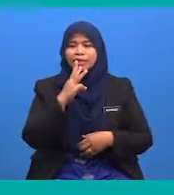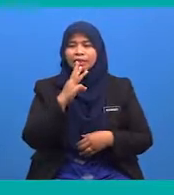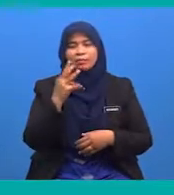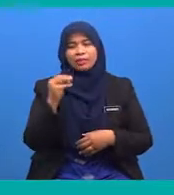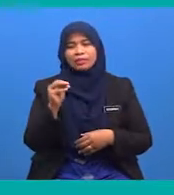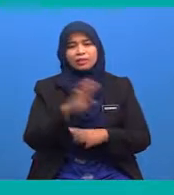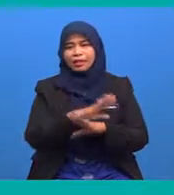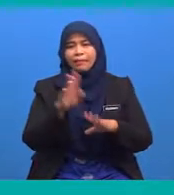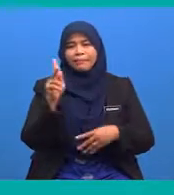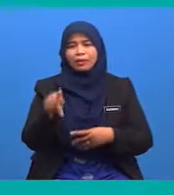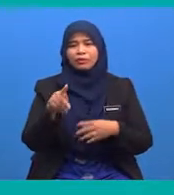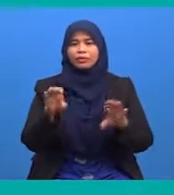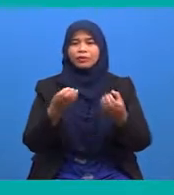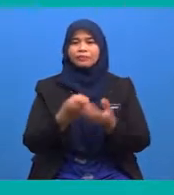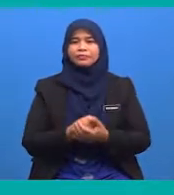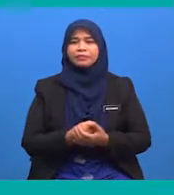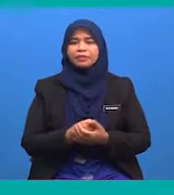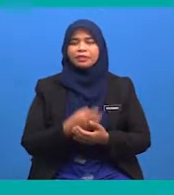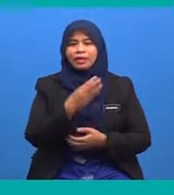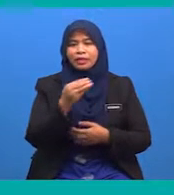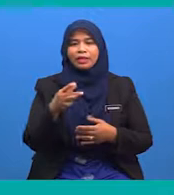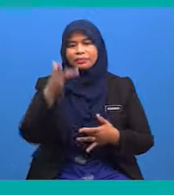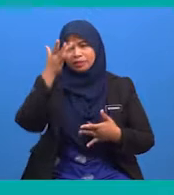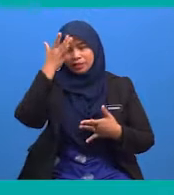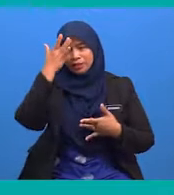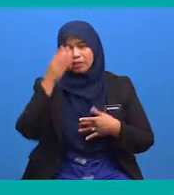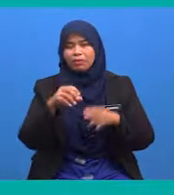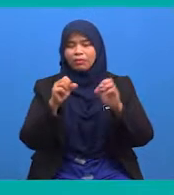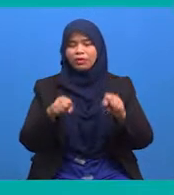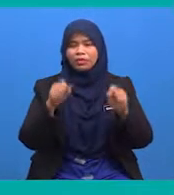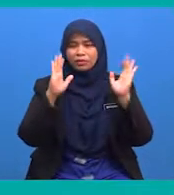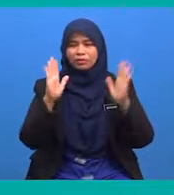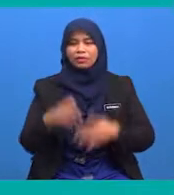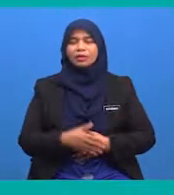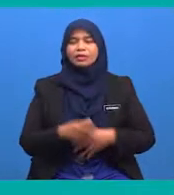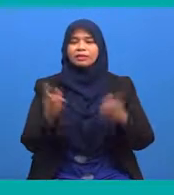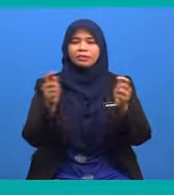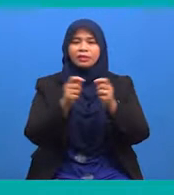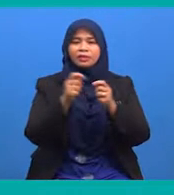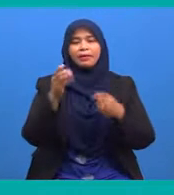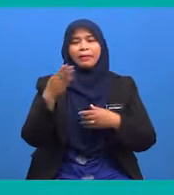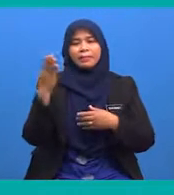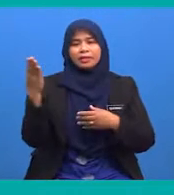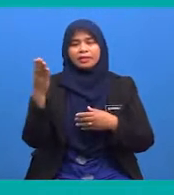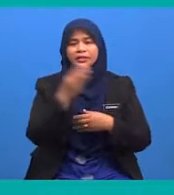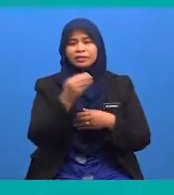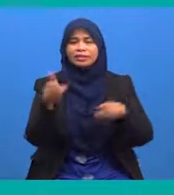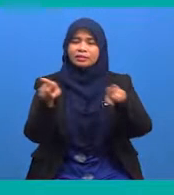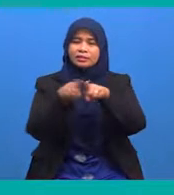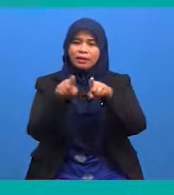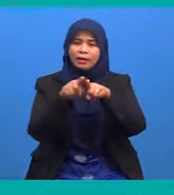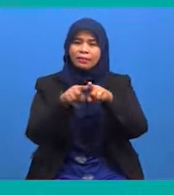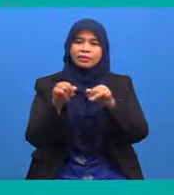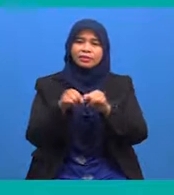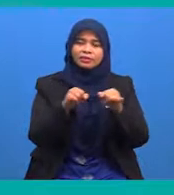daripada menyapunya. Dan pesakit tersebut boleh menunaikan solat seperti biasa dan sama